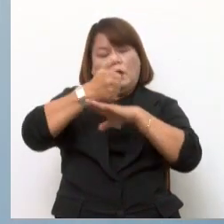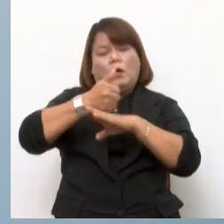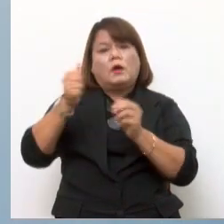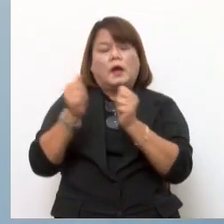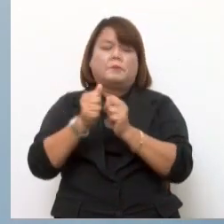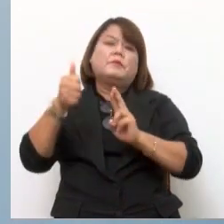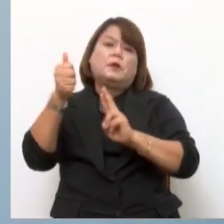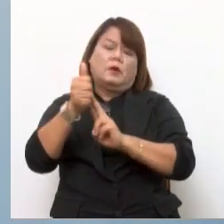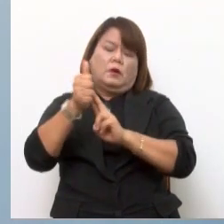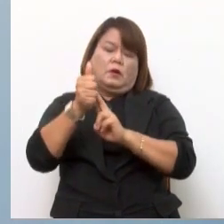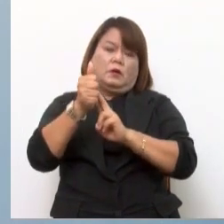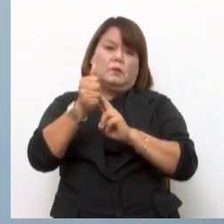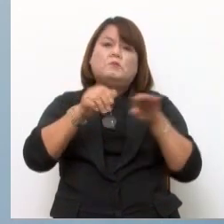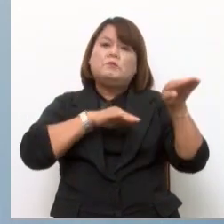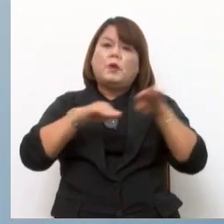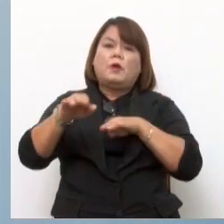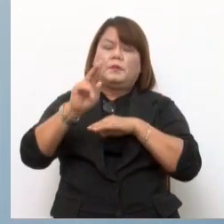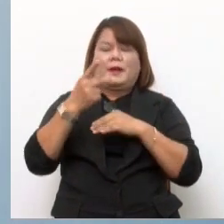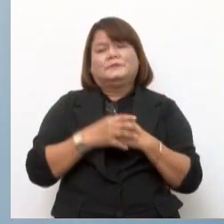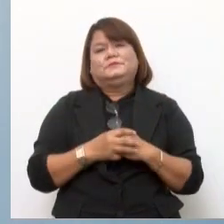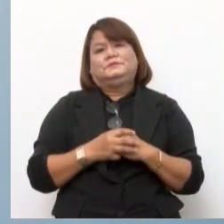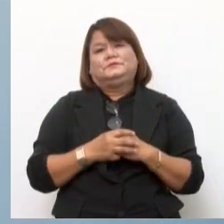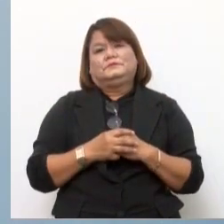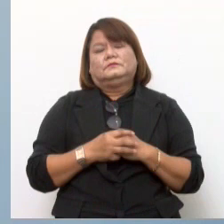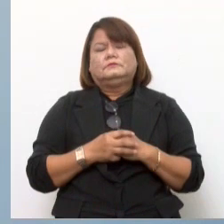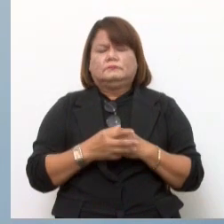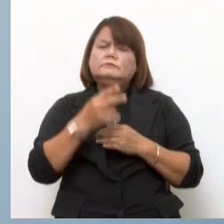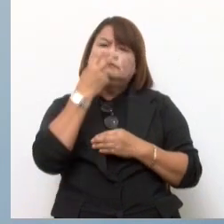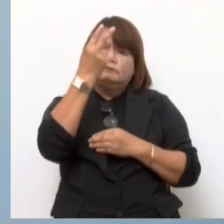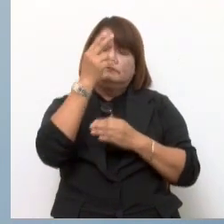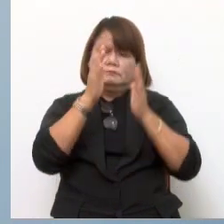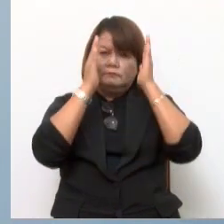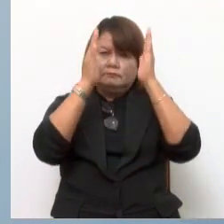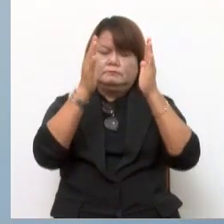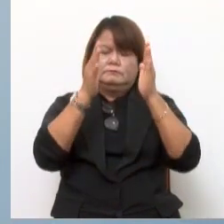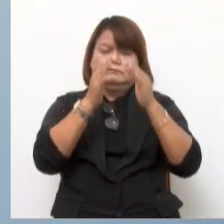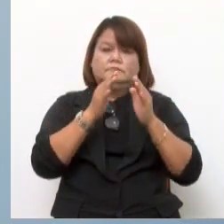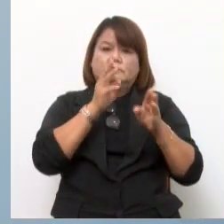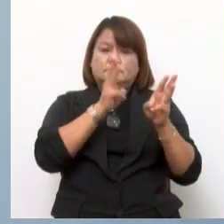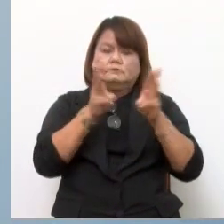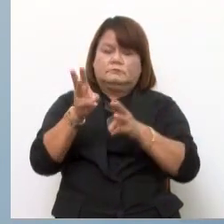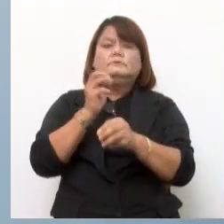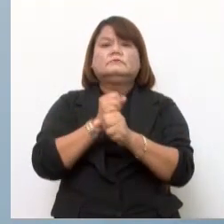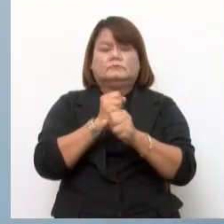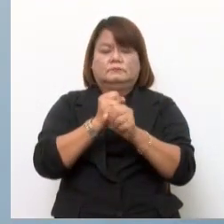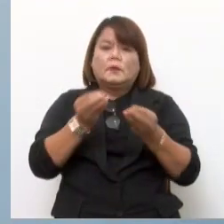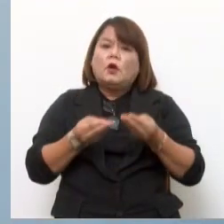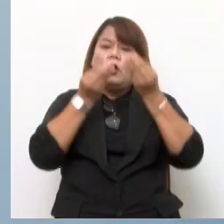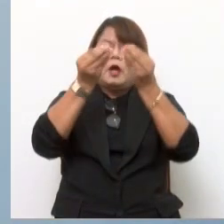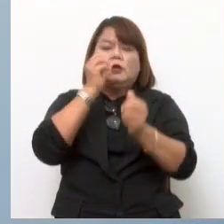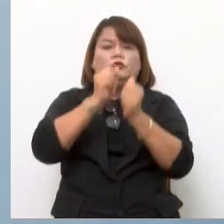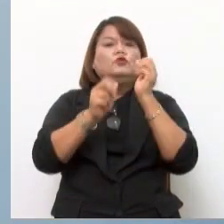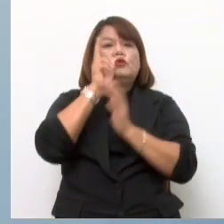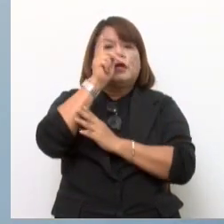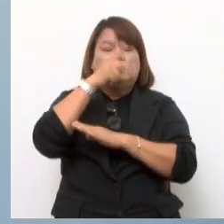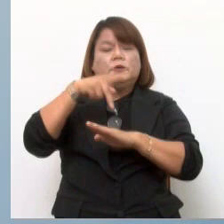งเรียนในข่าวเดียวกันอันนี้ก็คือชี้ให้เห็นเจตนารมณ์และแนวทางก็ขอให้ทุกเขตพื้นที่นะครับ